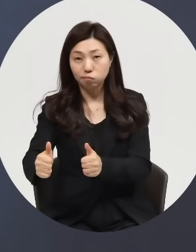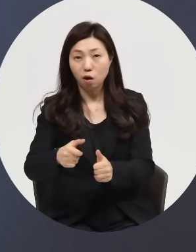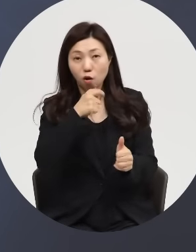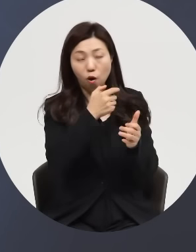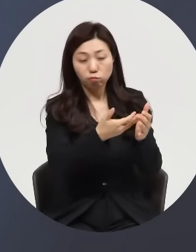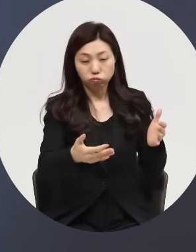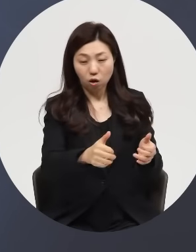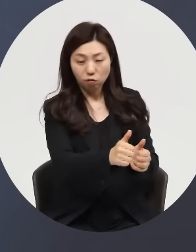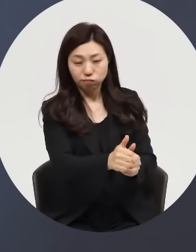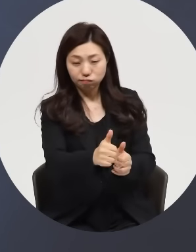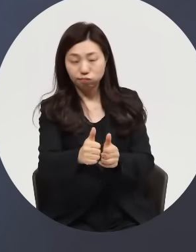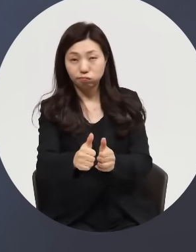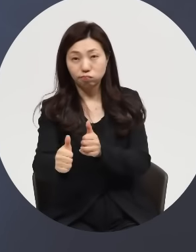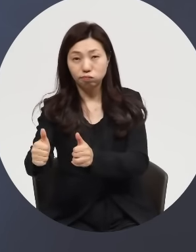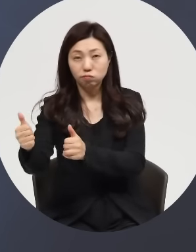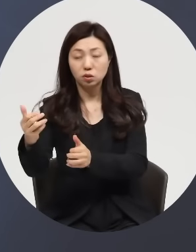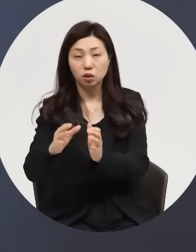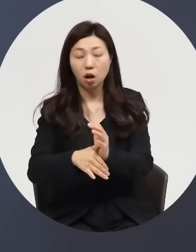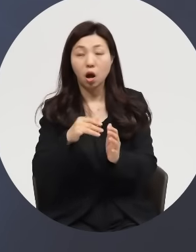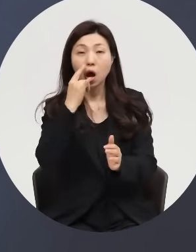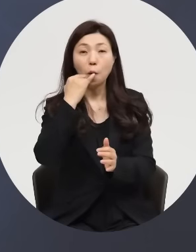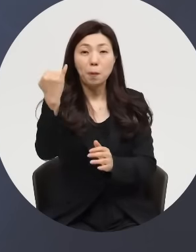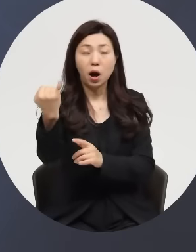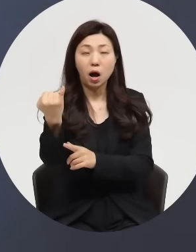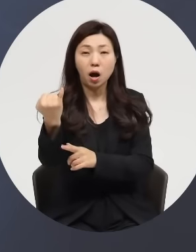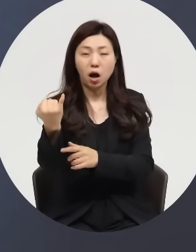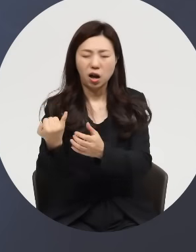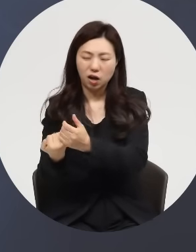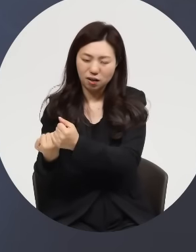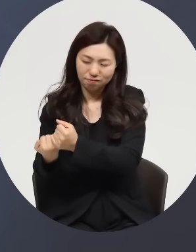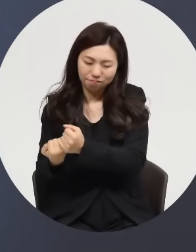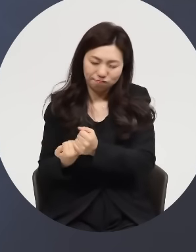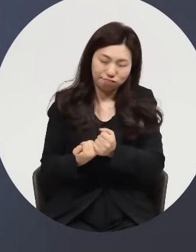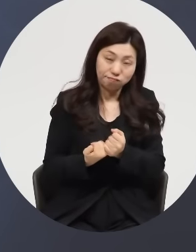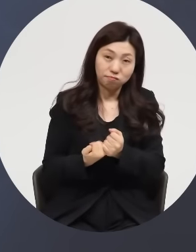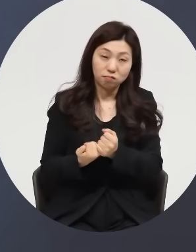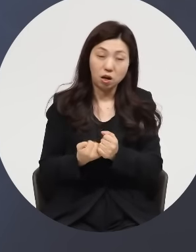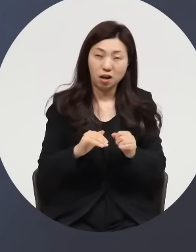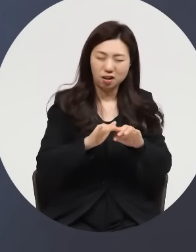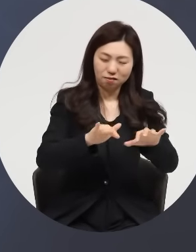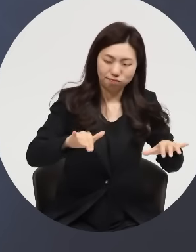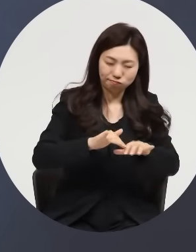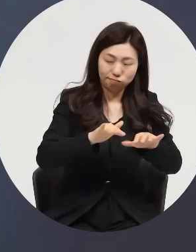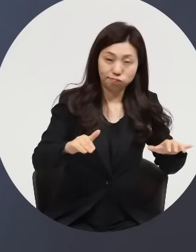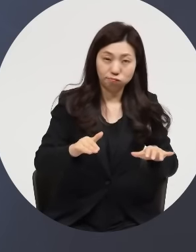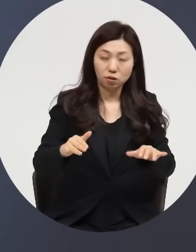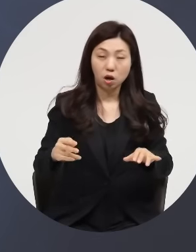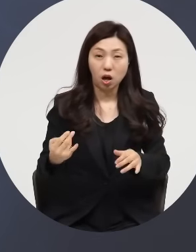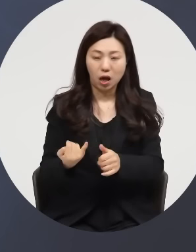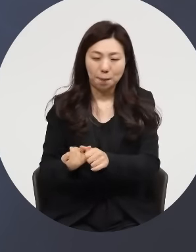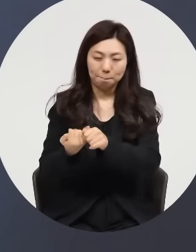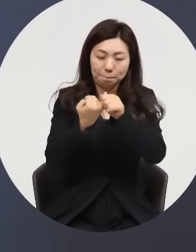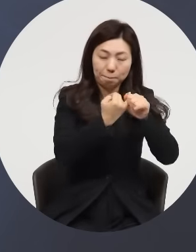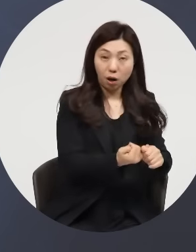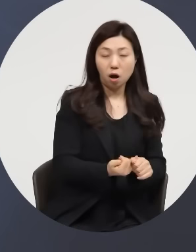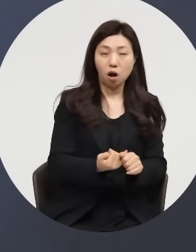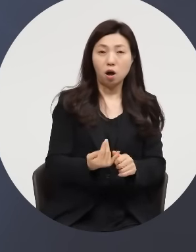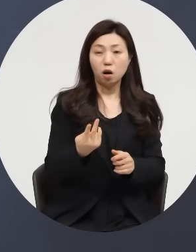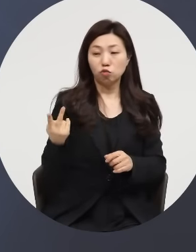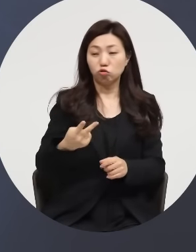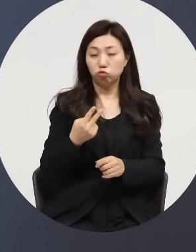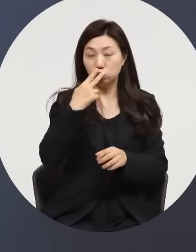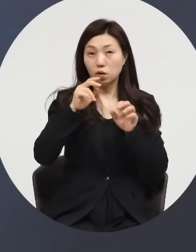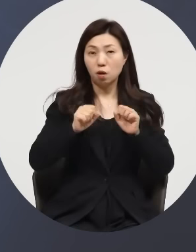근데 내가 어머니를 끼안고 강 밖으로 헤쳐나오면 둘다 살면 최고로 좋아.